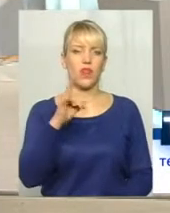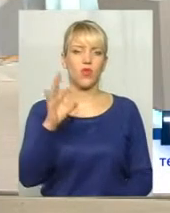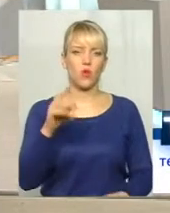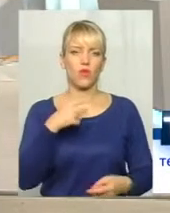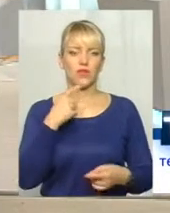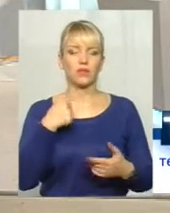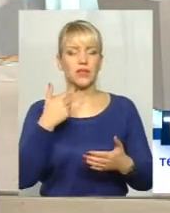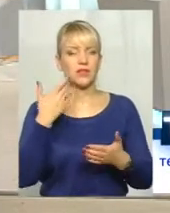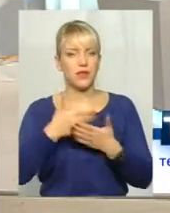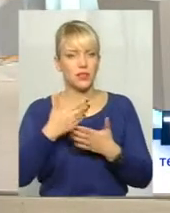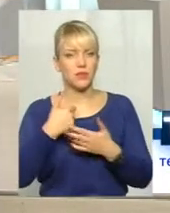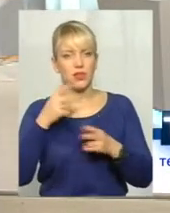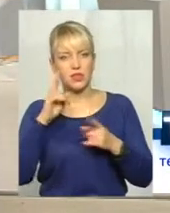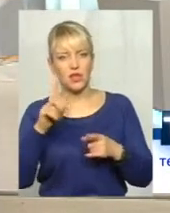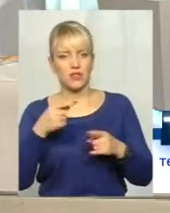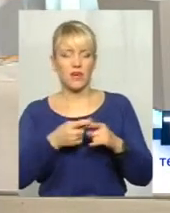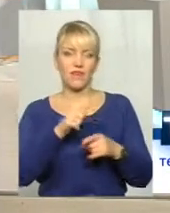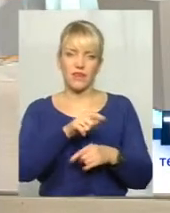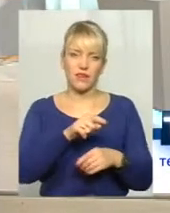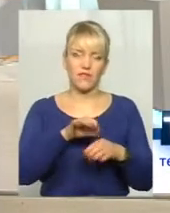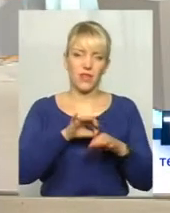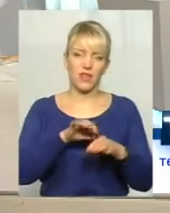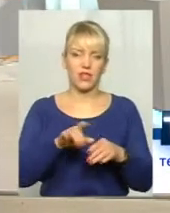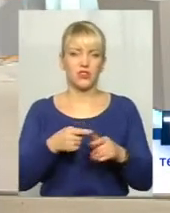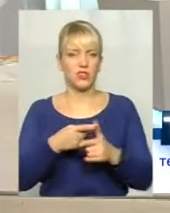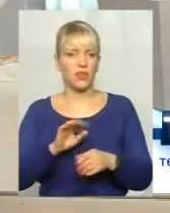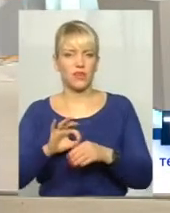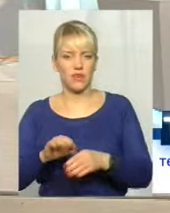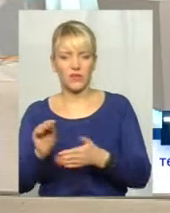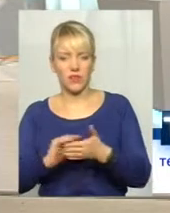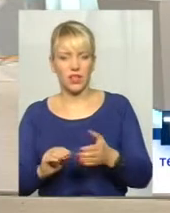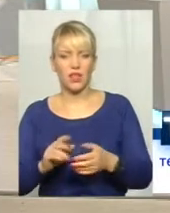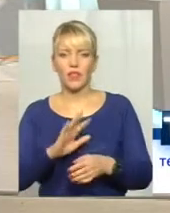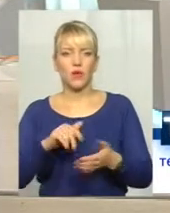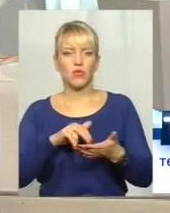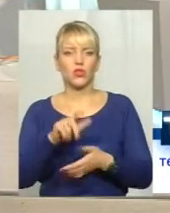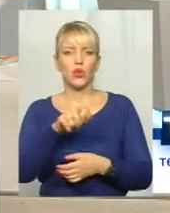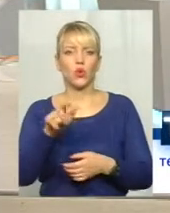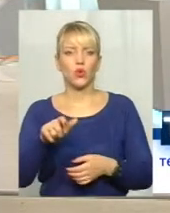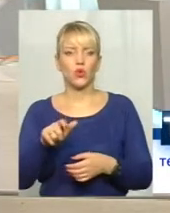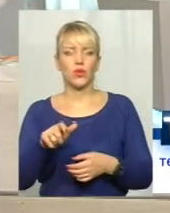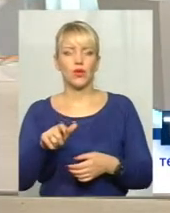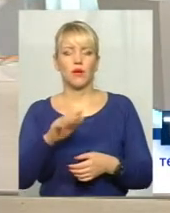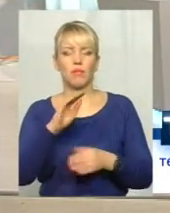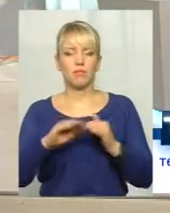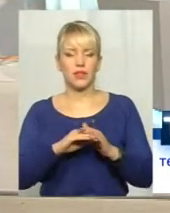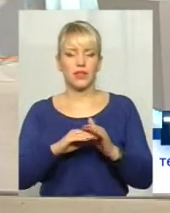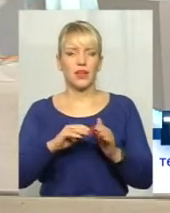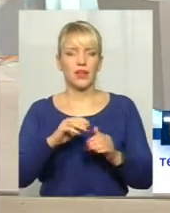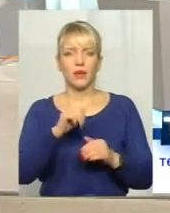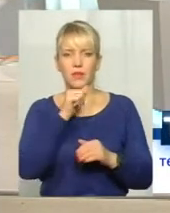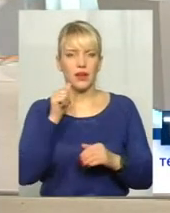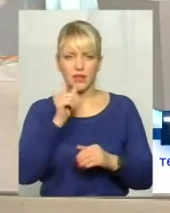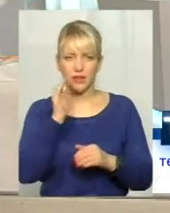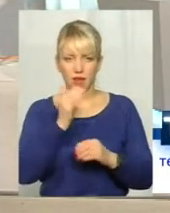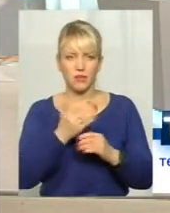начебто ми знаємо, що це його, начебто, але чи він його веде. Так. Що не пройшли ось ці люди під прикриттям якогось відкритого конкурсу. Ну, от я би хотів запитати,